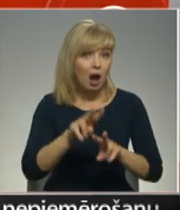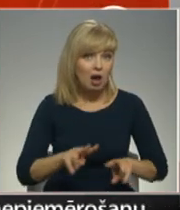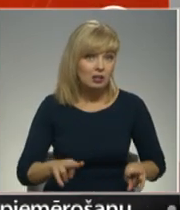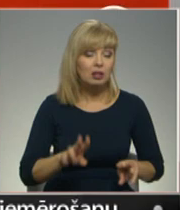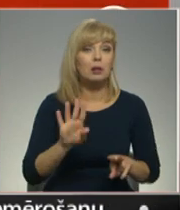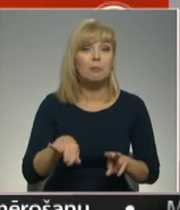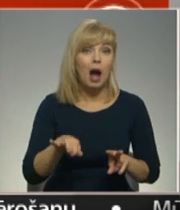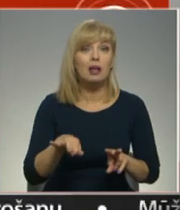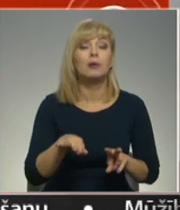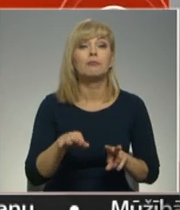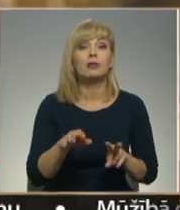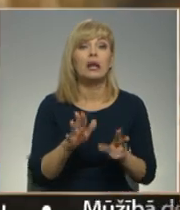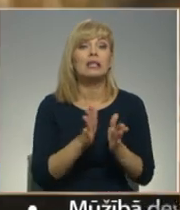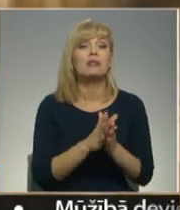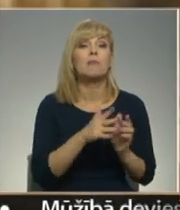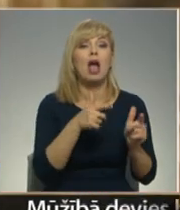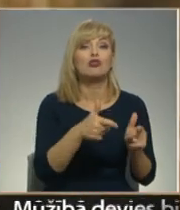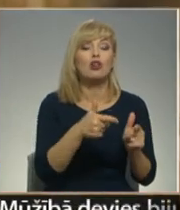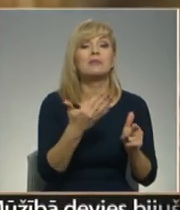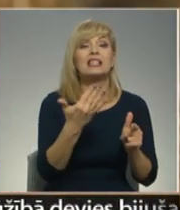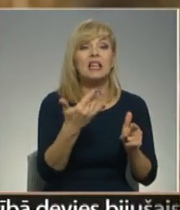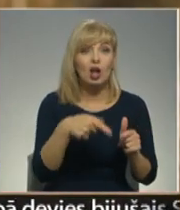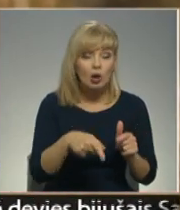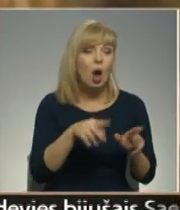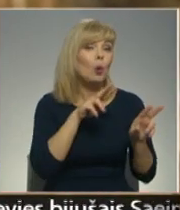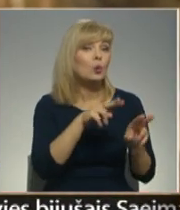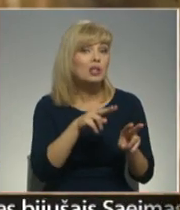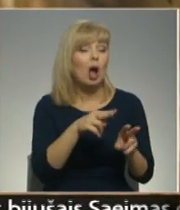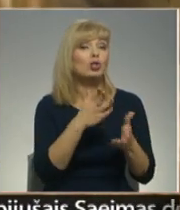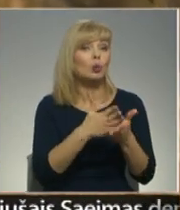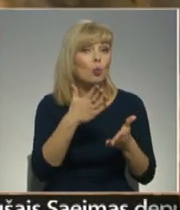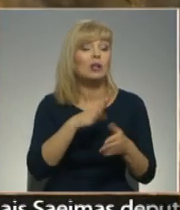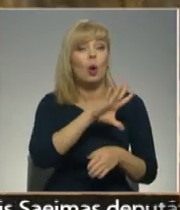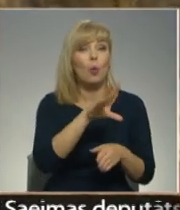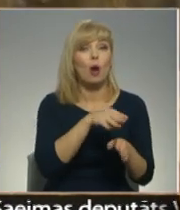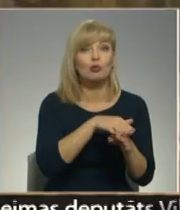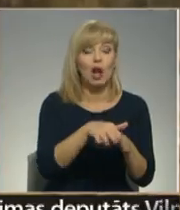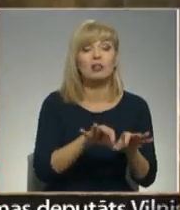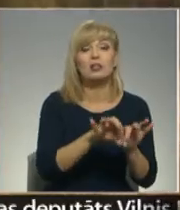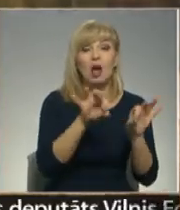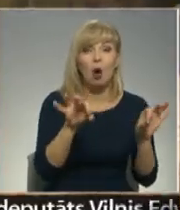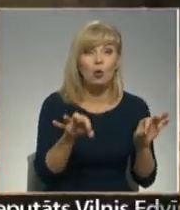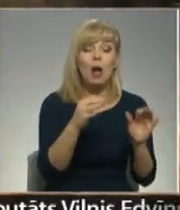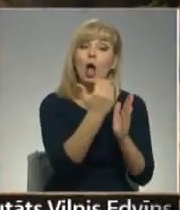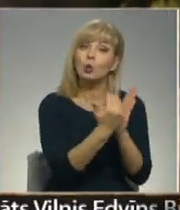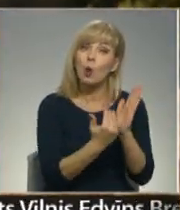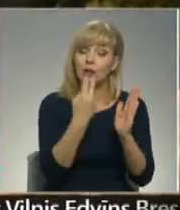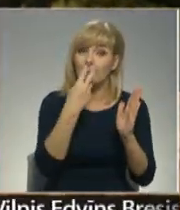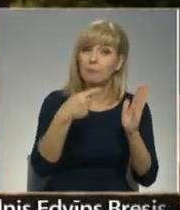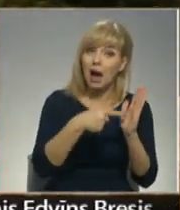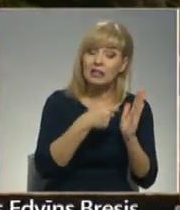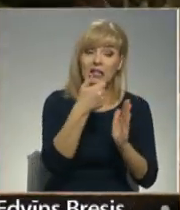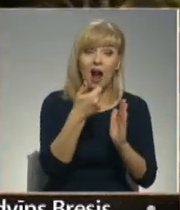sasniegtajiem emisiju samazinājumu. Projekta izpildes uzraudzība gan notiek jau kopš tā realizēšanas sākuma. Noteikumi paredz, ka gada